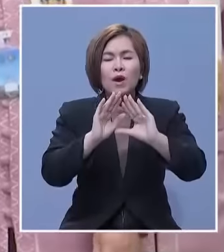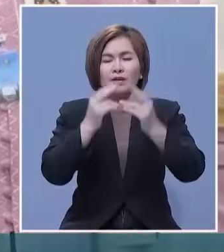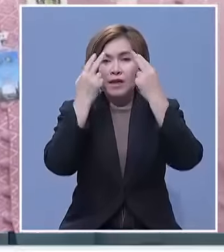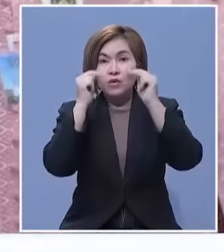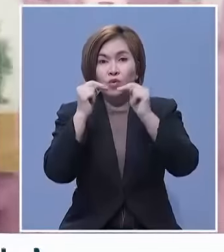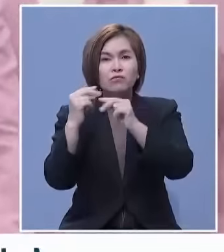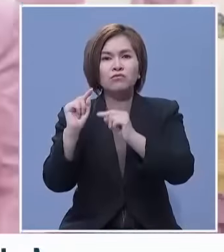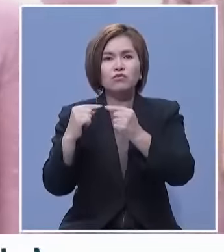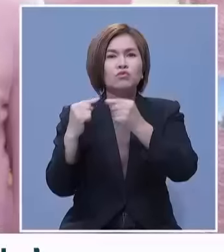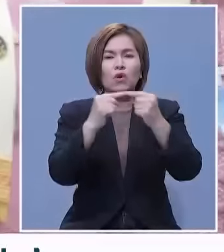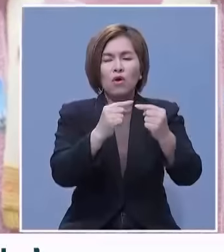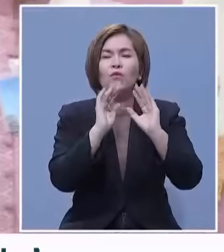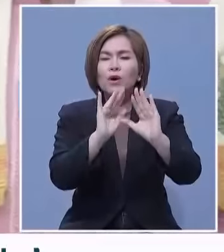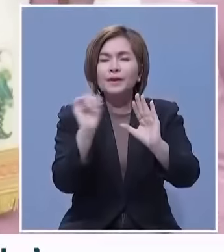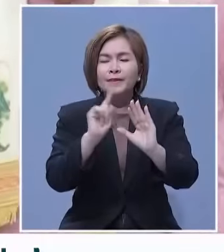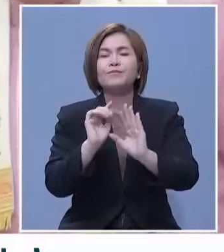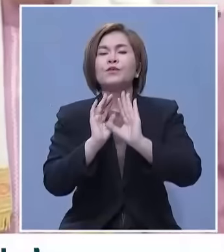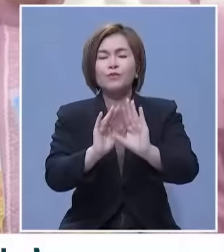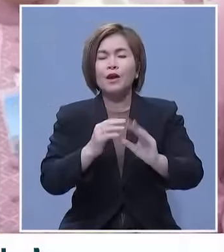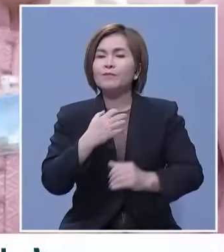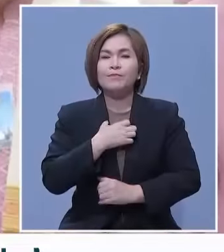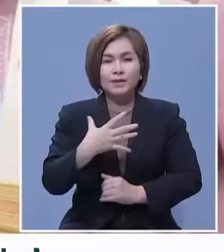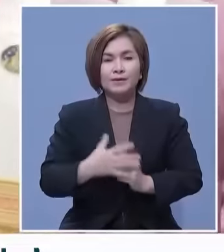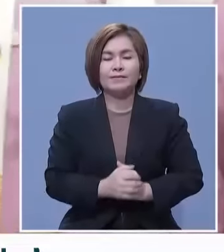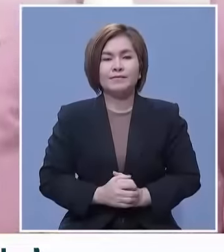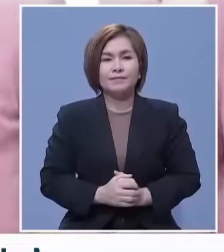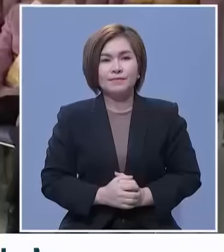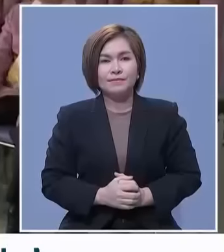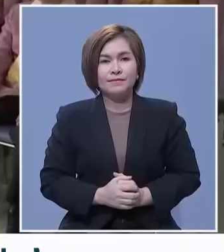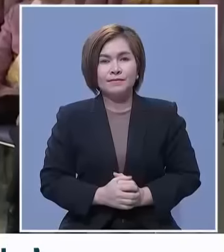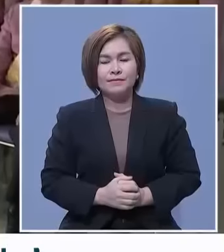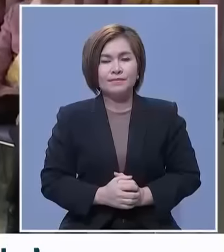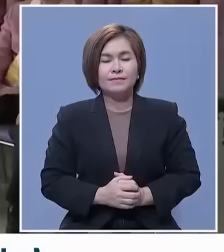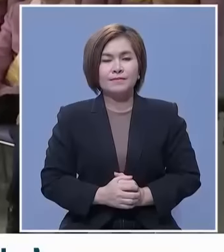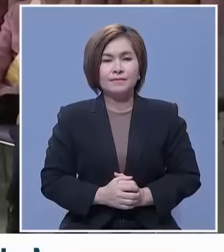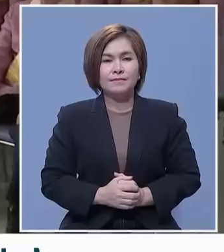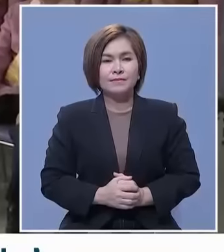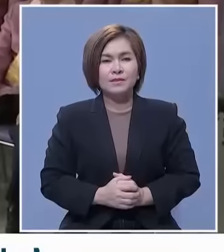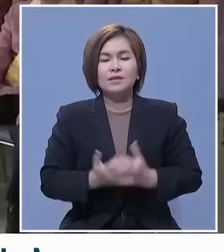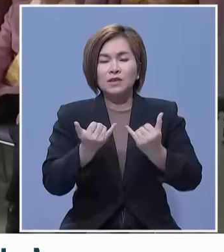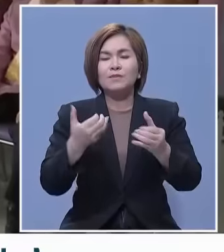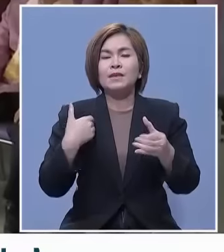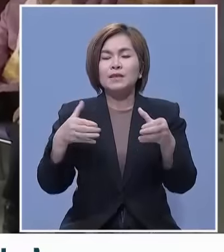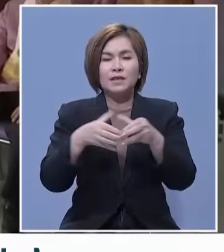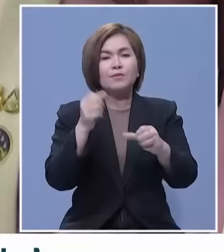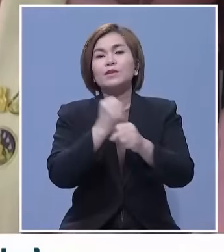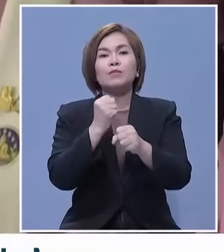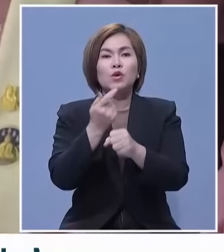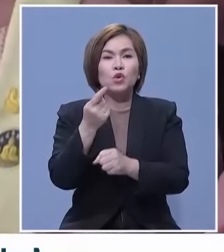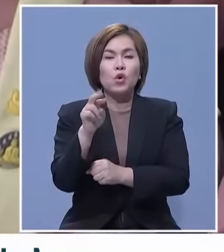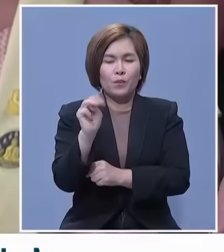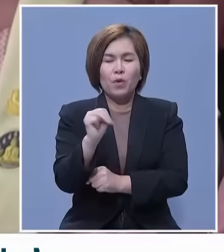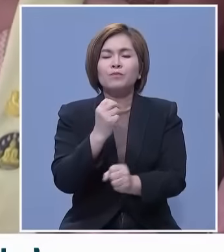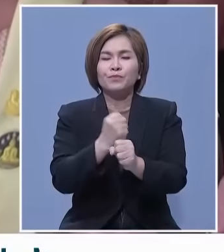นต่อไปไหมท่านก็บอกว่าคงไม่อยากฝากอะไรกับผู้ที่มาทำหน้าที่เพราะตอนนี้ยังมีคณะรัฐมนตรีทีมงานของท่านที่ยังรักษา